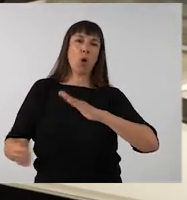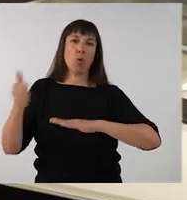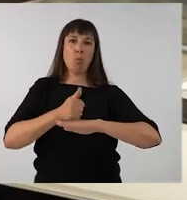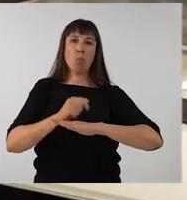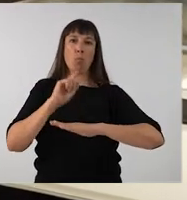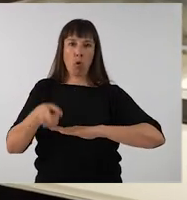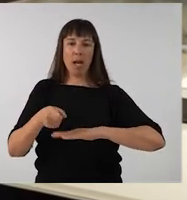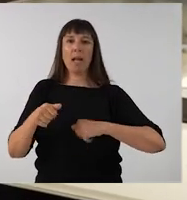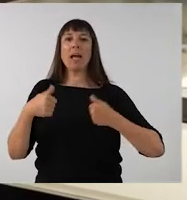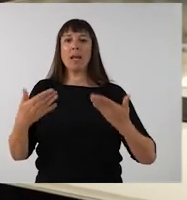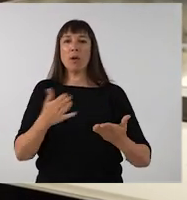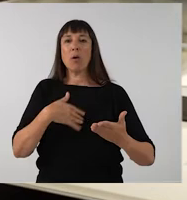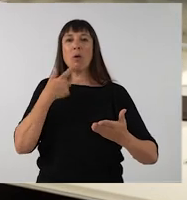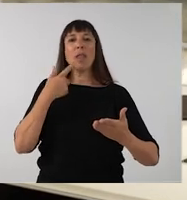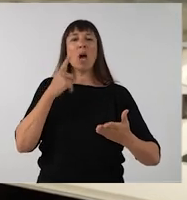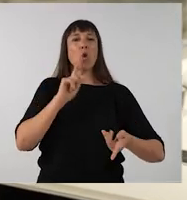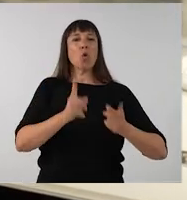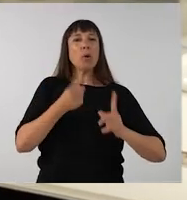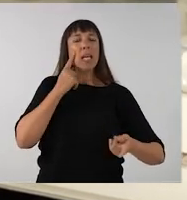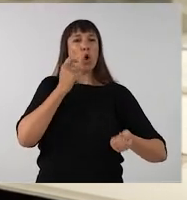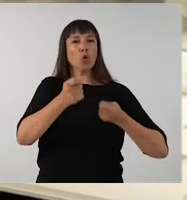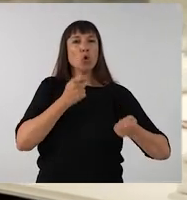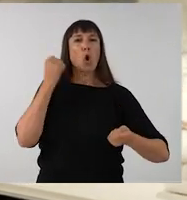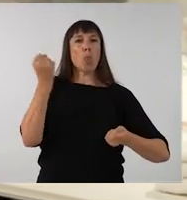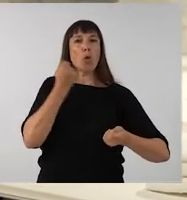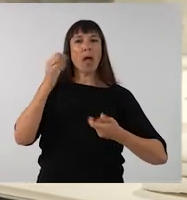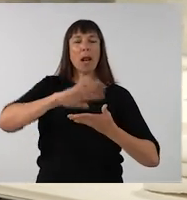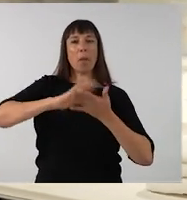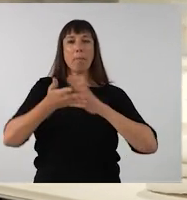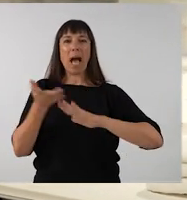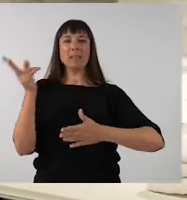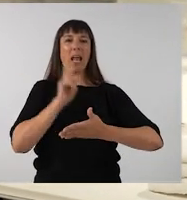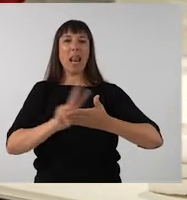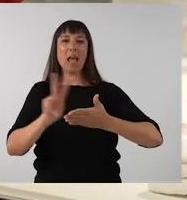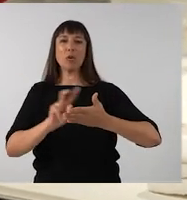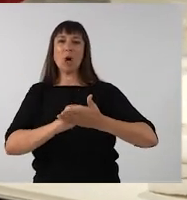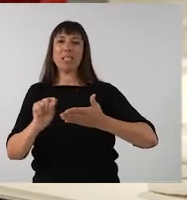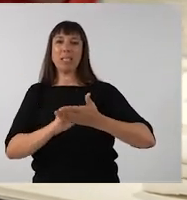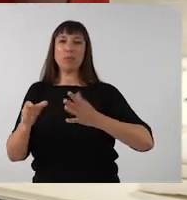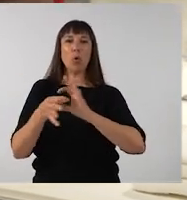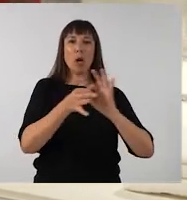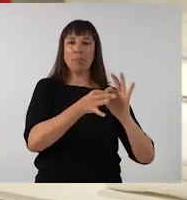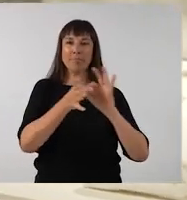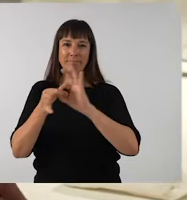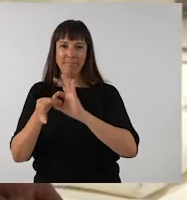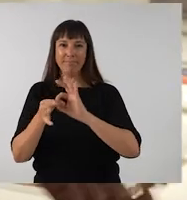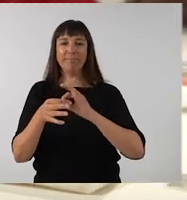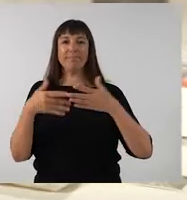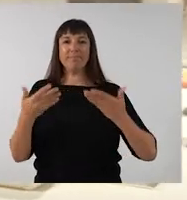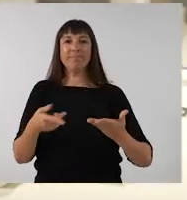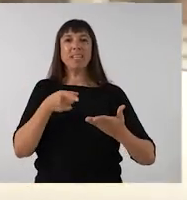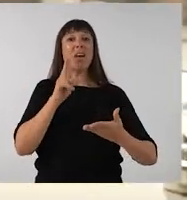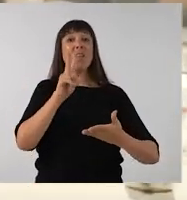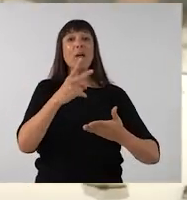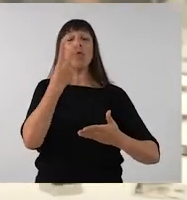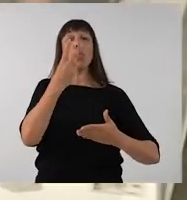homes o sobretot persones com més vinculades al poder. Per tant, hi ha aquesta relació també entre el domini, el control, el poder, les mans, la lectoescriptura. En